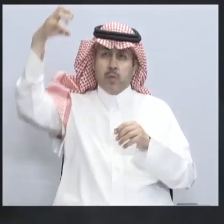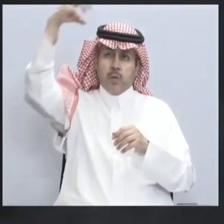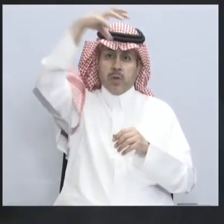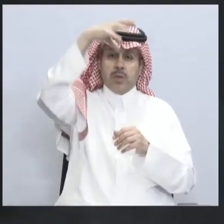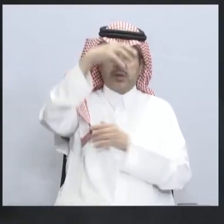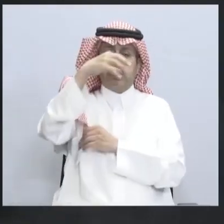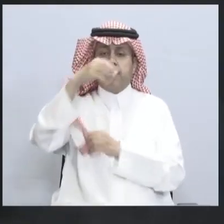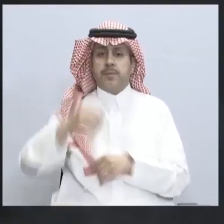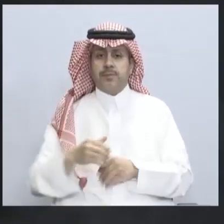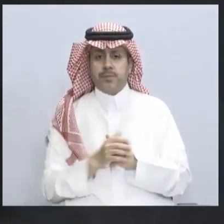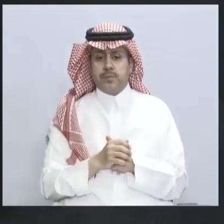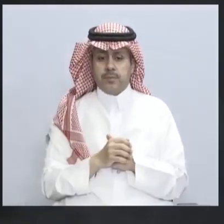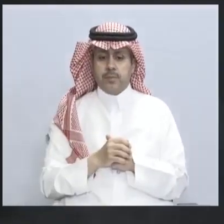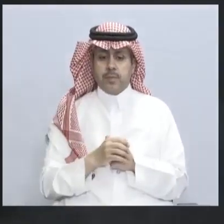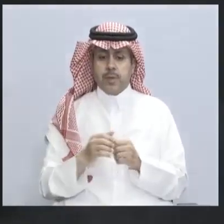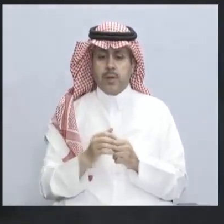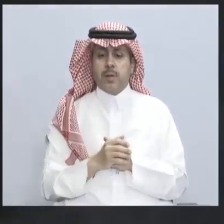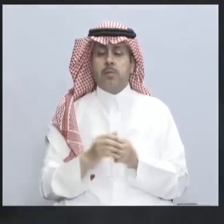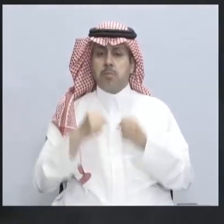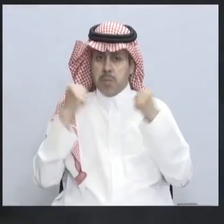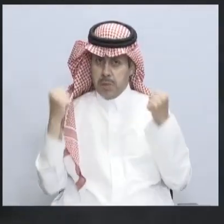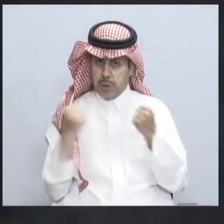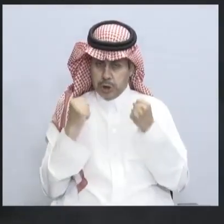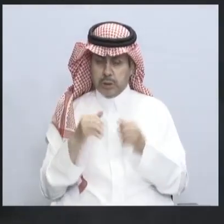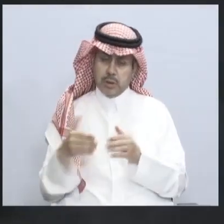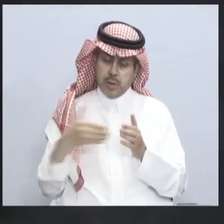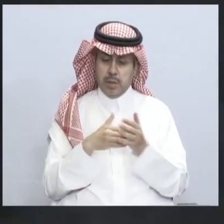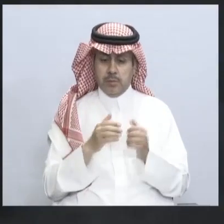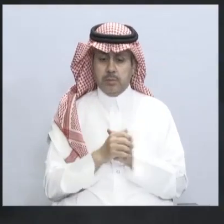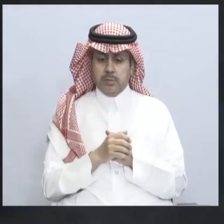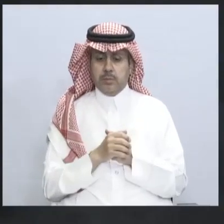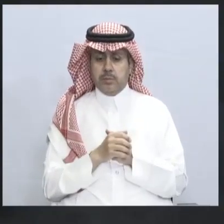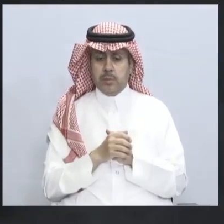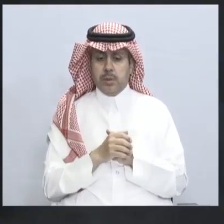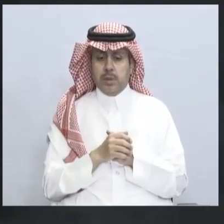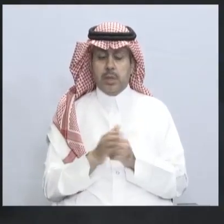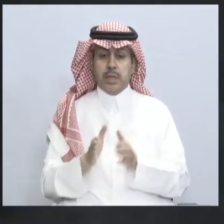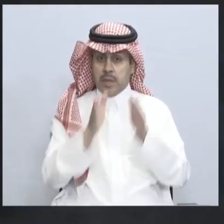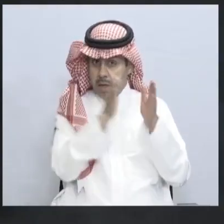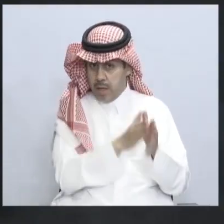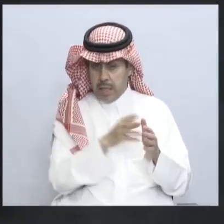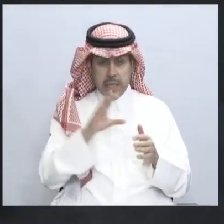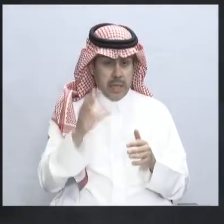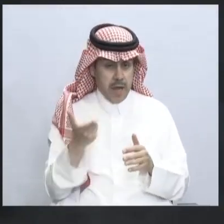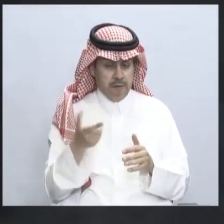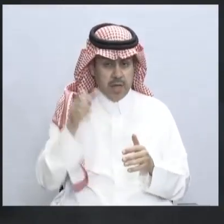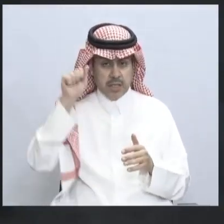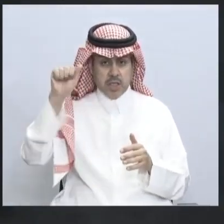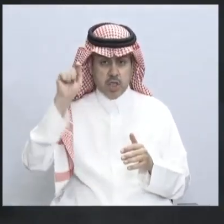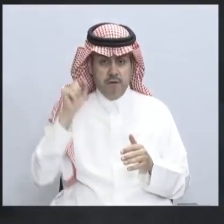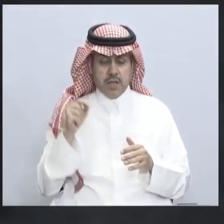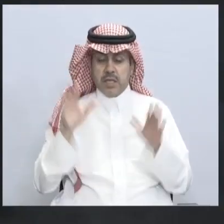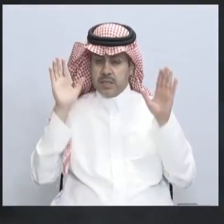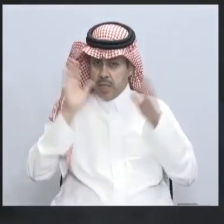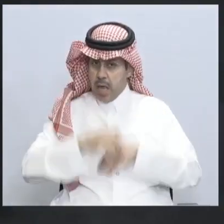ومره معنا هذا النشاط ناتي الان الى صفه صلاه العيد فصلاه العيد يا